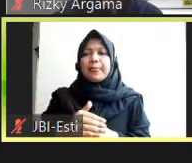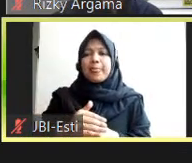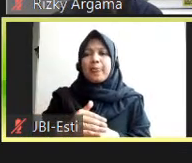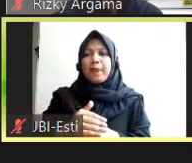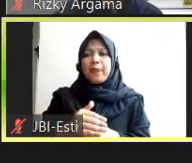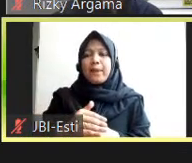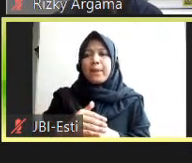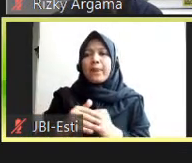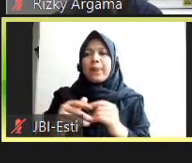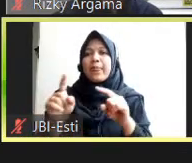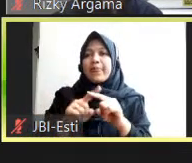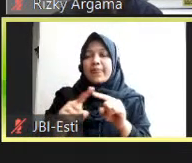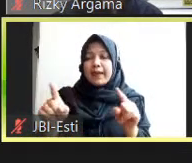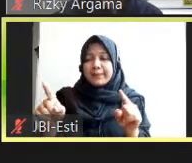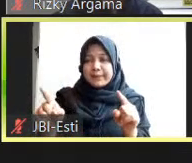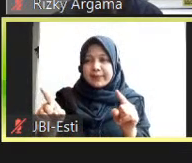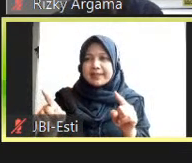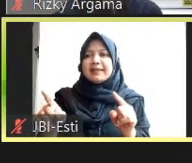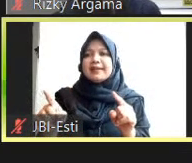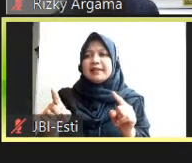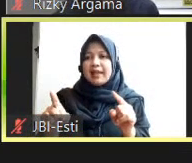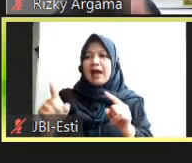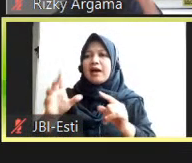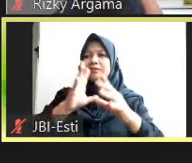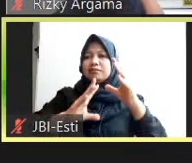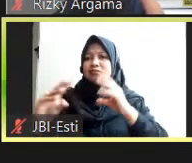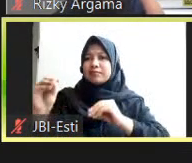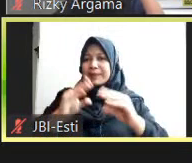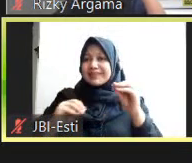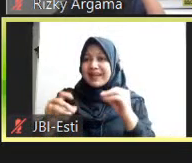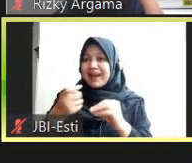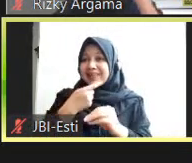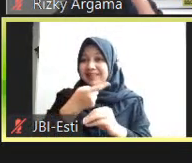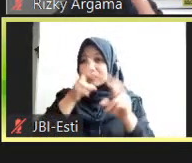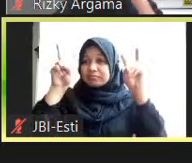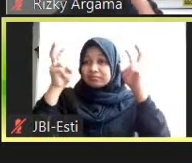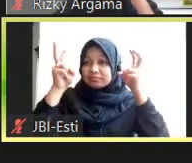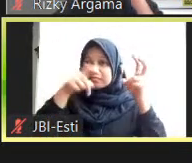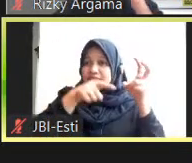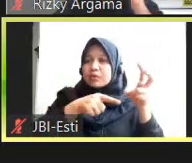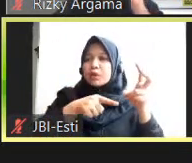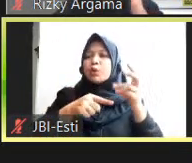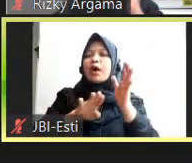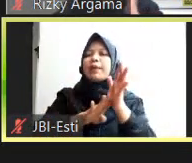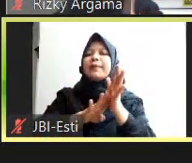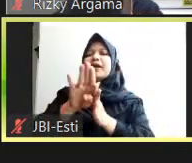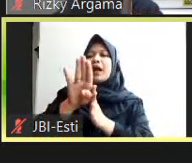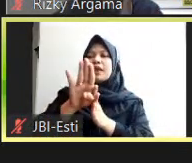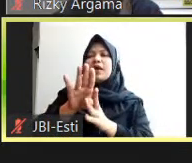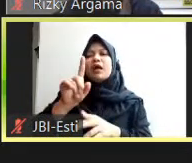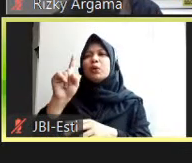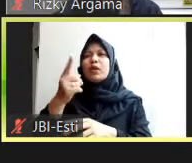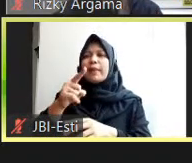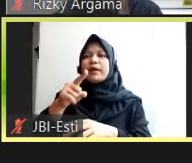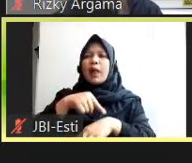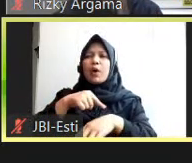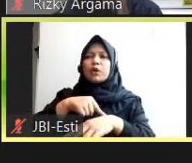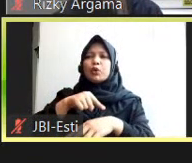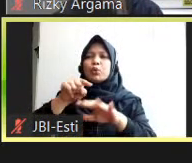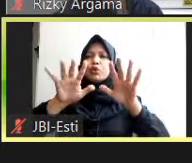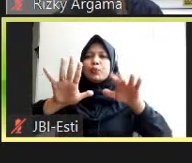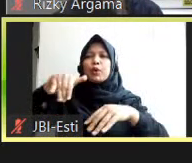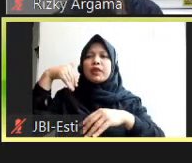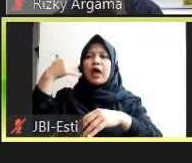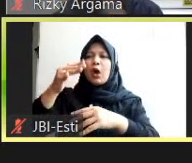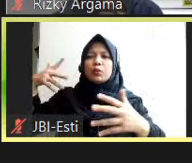tapi memang ada peningkatan perbincangan soal ini paling tidak 10 tahun terakhir lah, itu orang sudah diskusi tentang shrinking